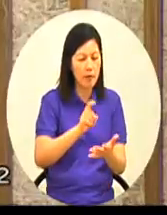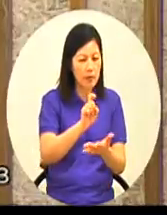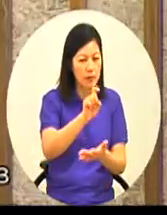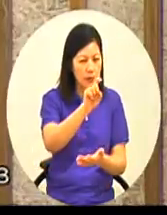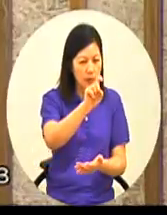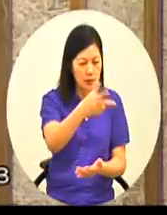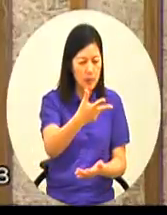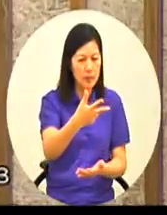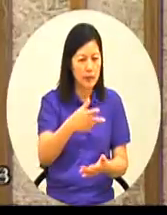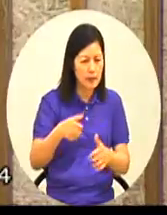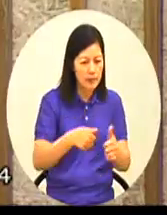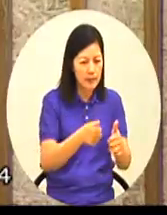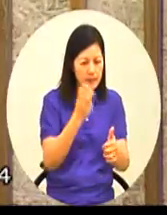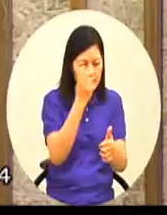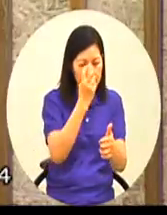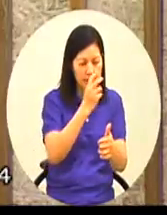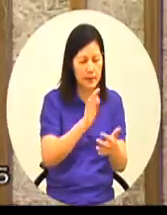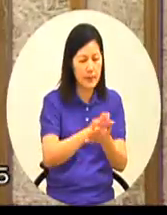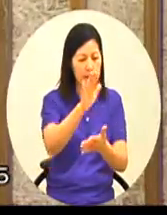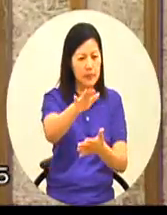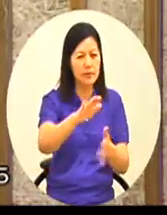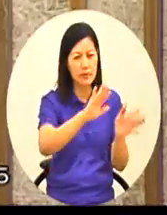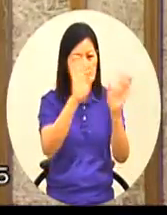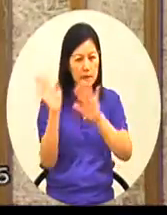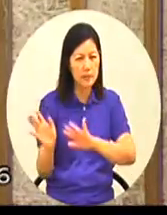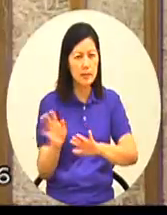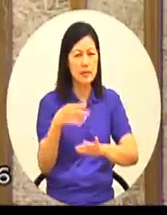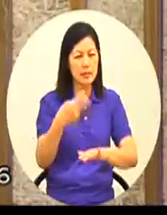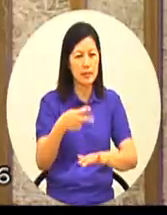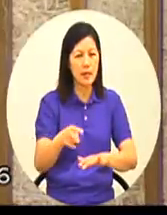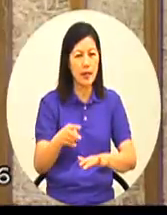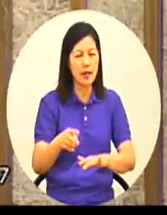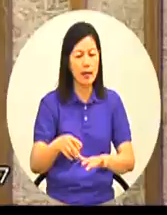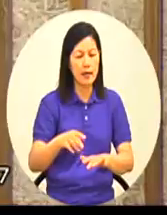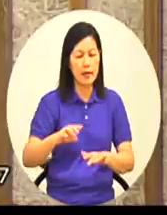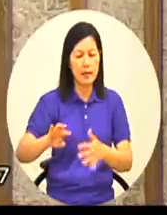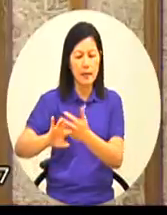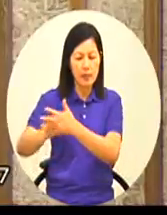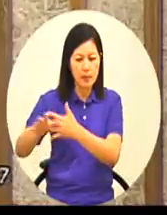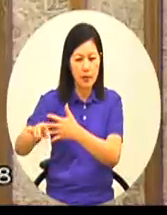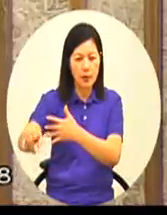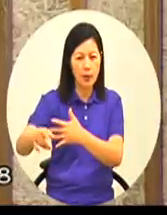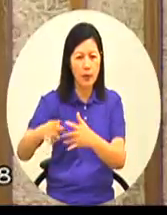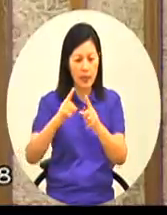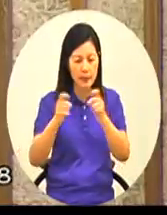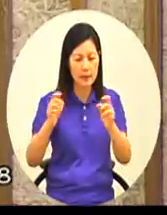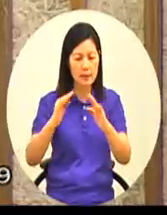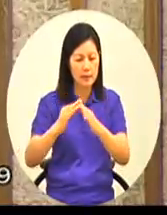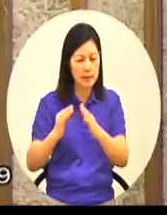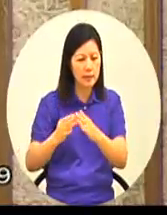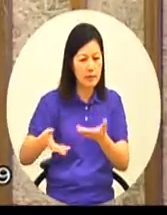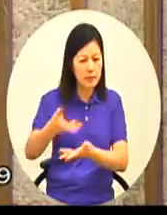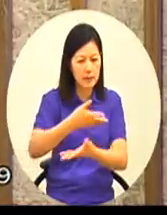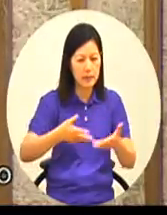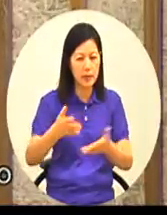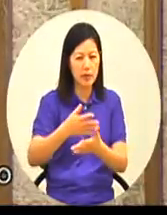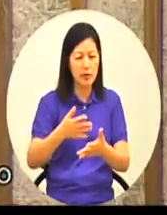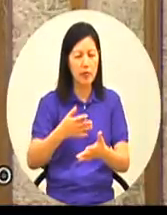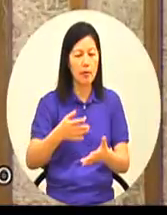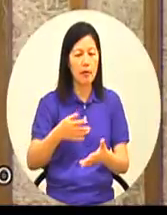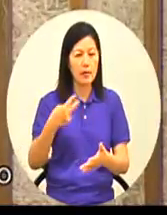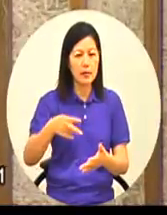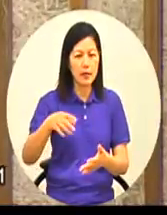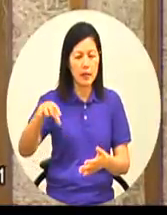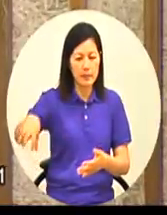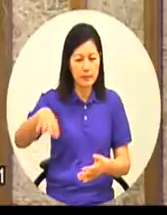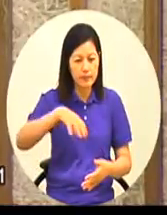来追踪各个局处后续办理的情形，以及跟对方的城市做回应。我们希望从这个开始，然后去双边我们自